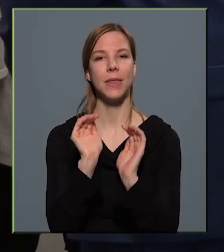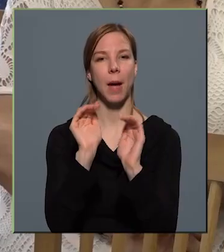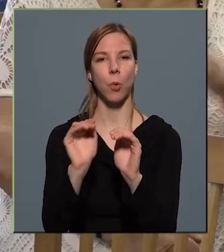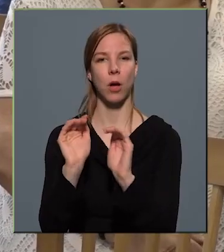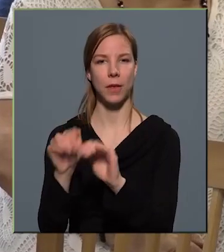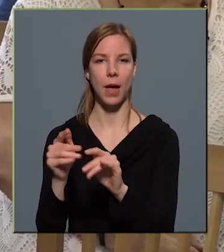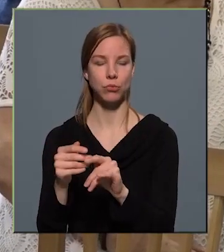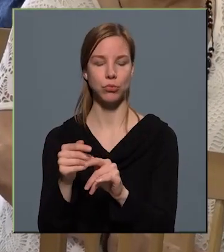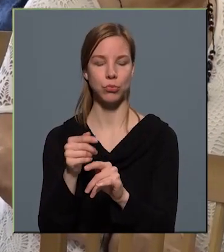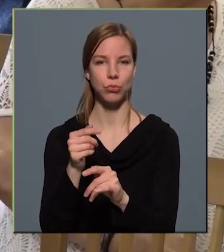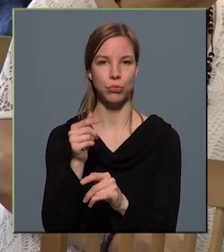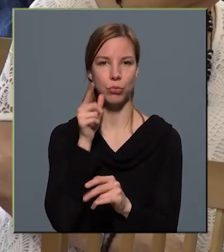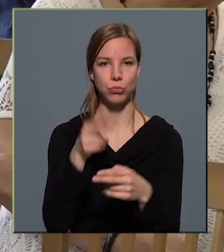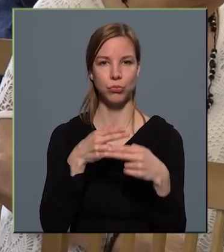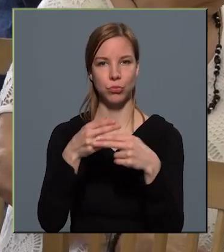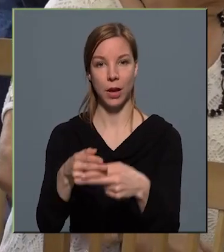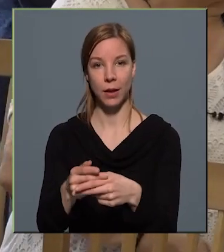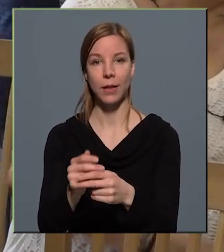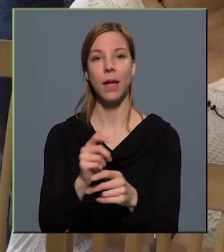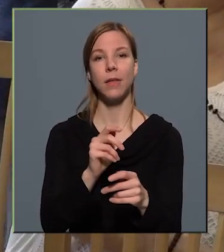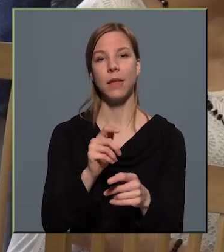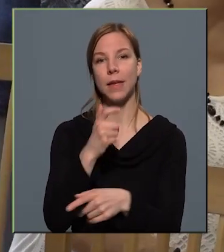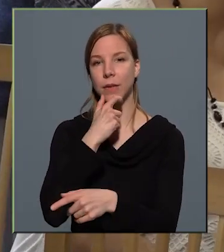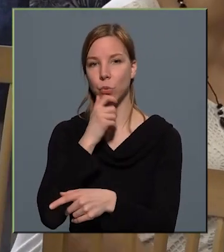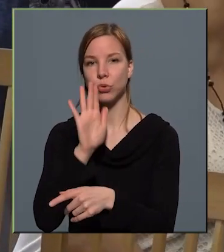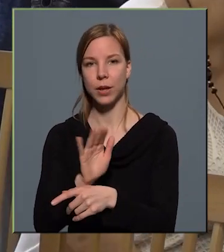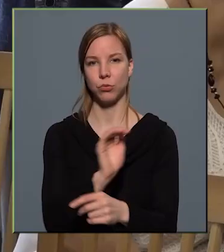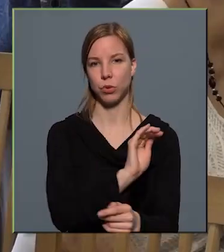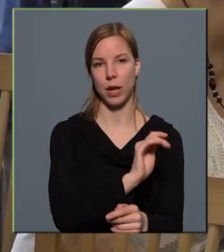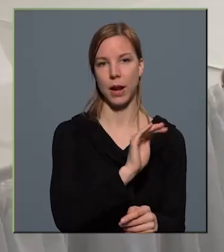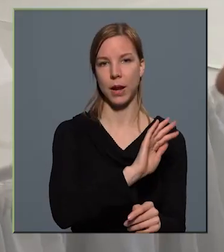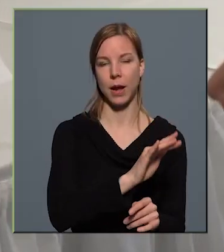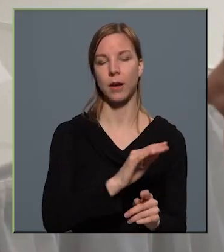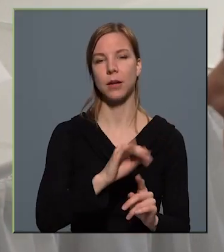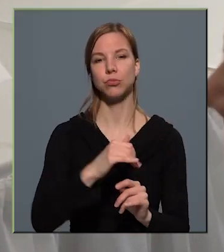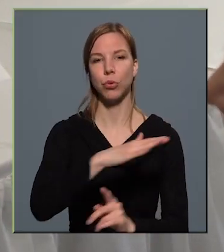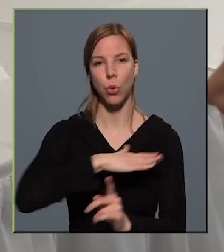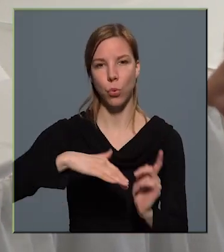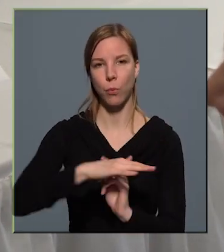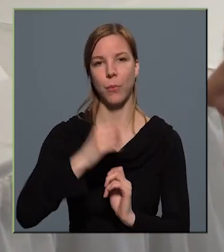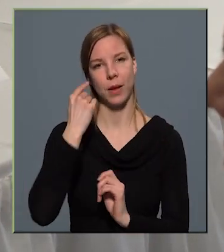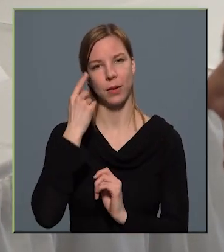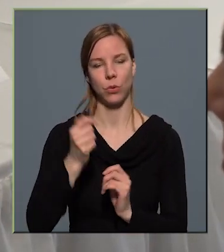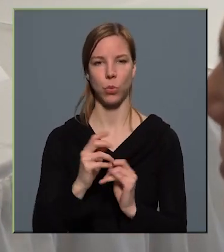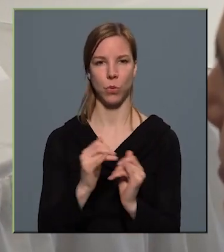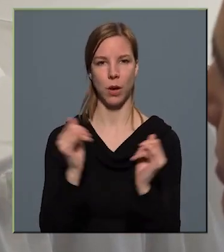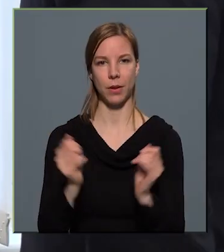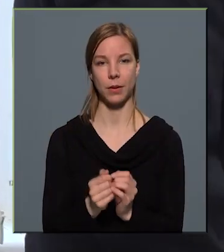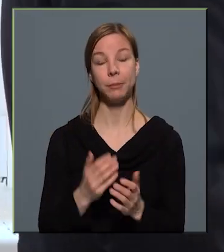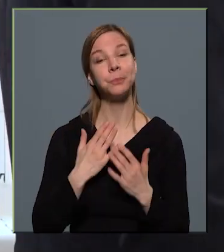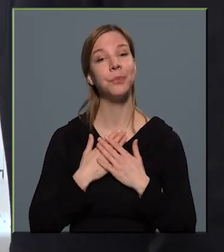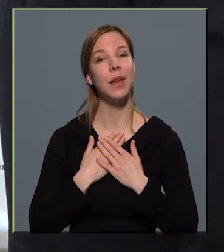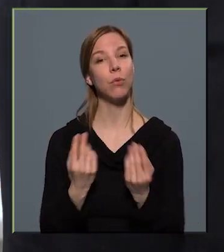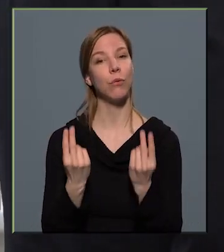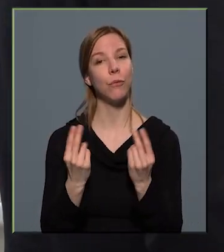fogja, és mind az idősek, mind a gyermekek körülményét tudjuk javítani. Fontos nekünk az, hogy mind a